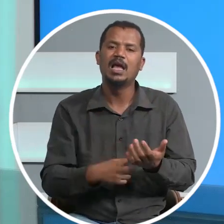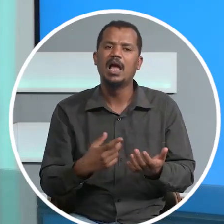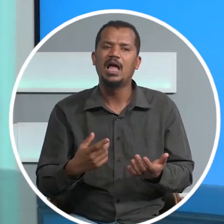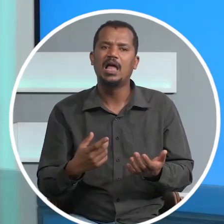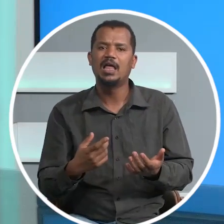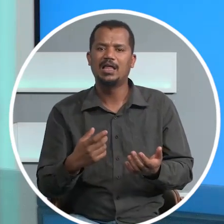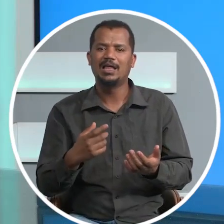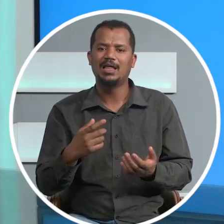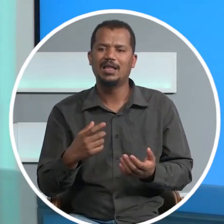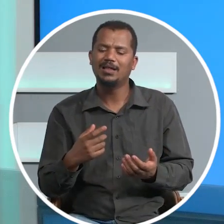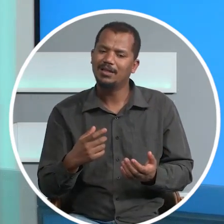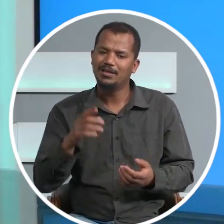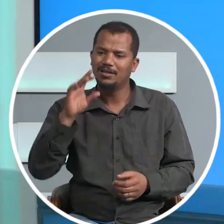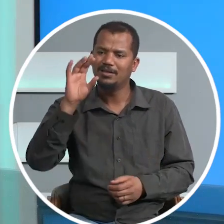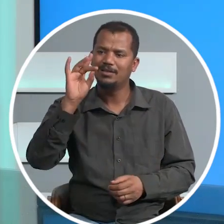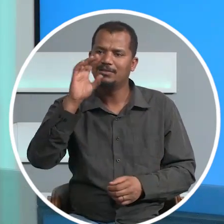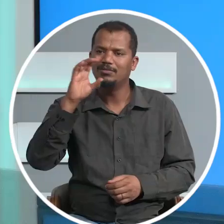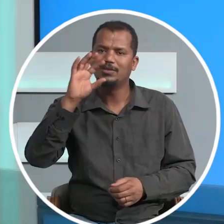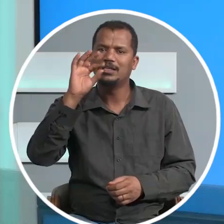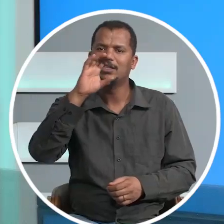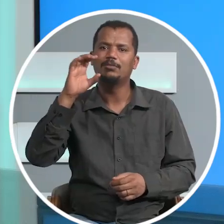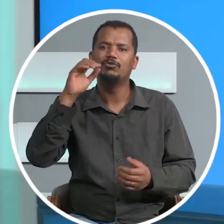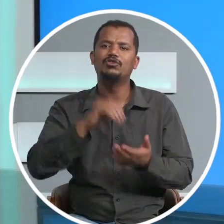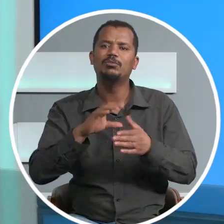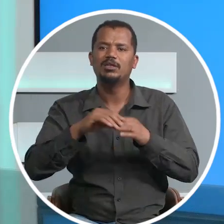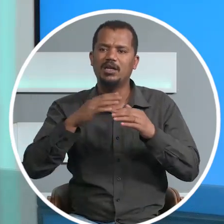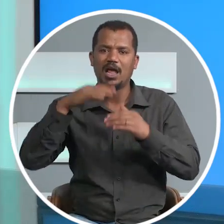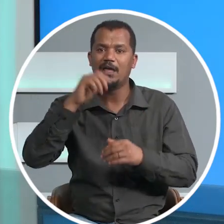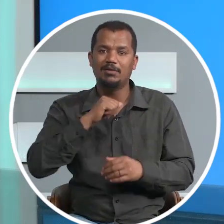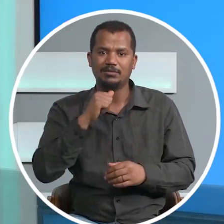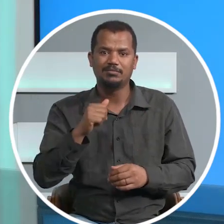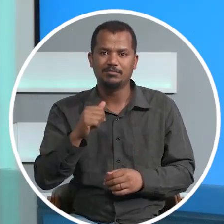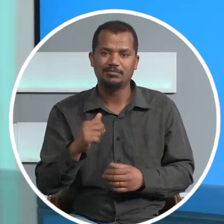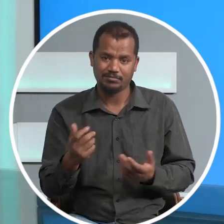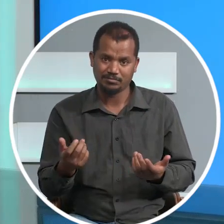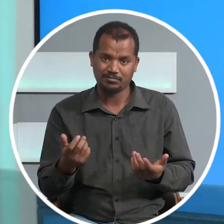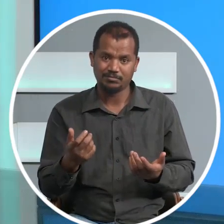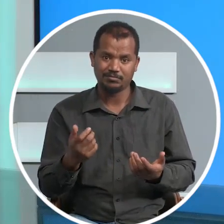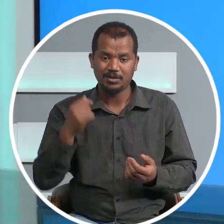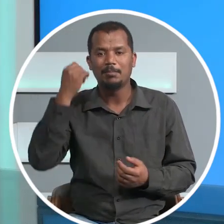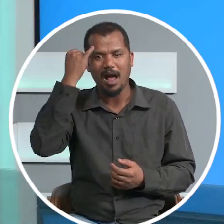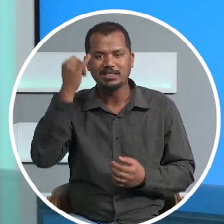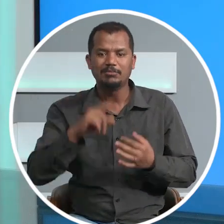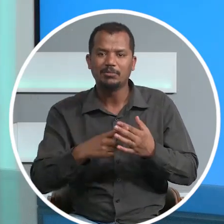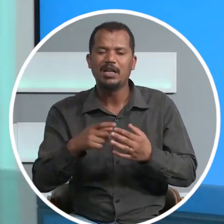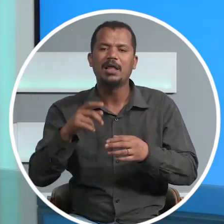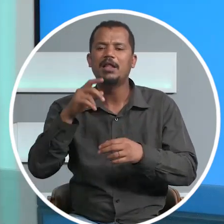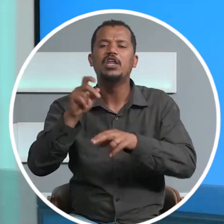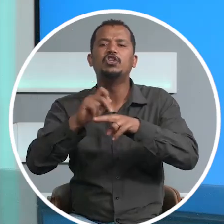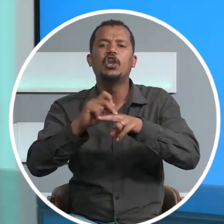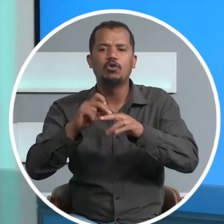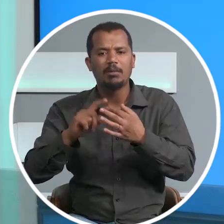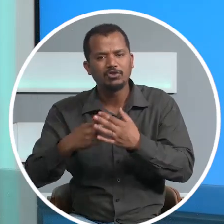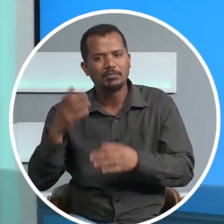እንግዲህ በአመት ከ800 ከ900 ሺህ ብር አይበልጥም። እንዲህ ሲሳካም እንትን አሁን ሐዋሳም ጀምረናል፣ ድሬዳዋም